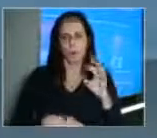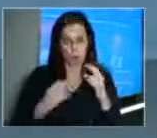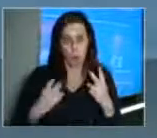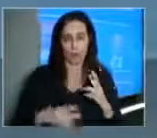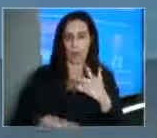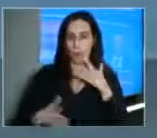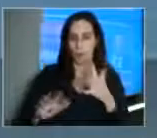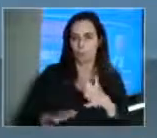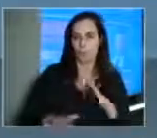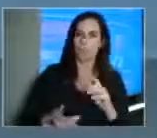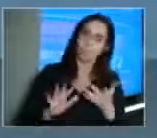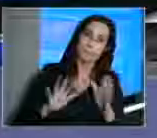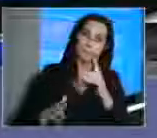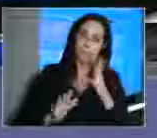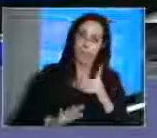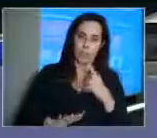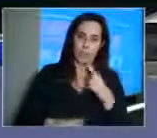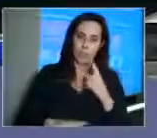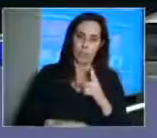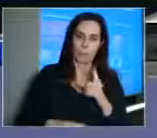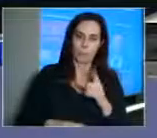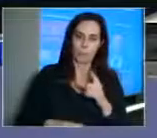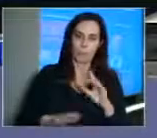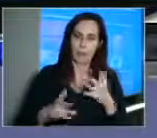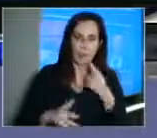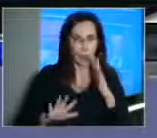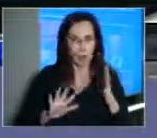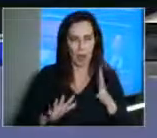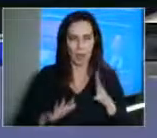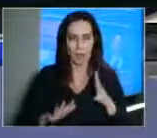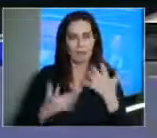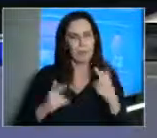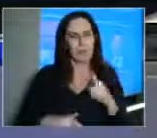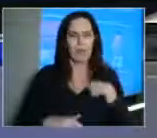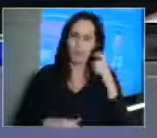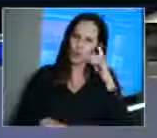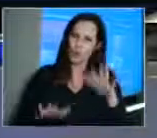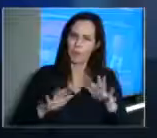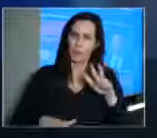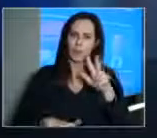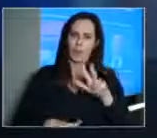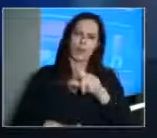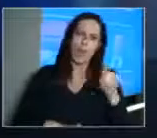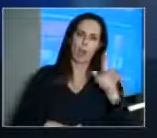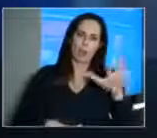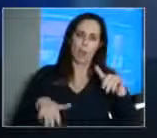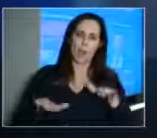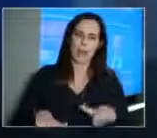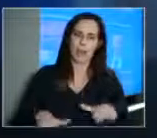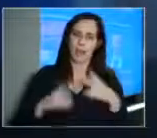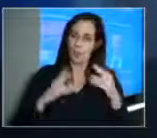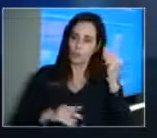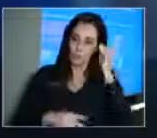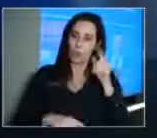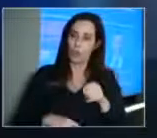יש הערכות משתנות. אני לא הולך דווקא לפי כמה מעריכים שיש דמוגרפית. אני מעריך את זה בין 3-5 מנדטים. חשוב